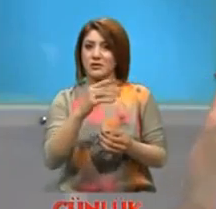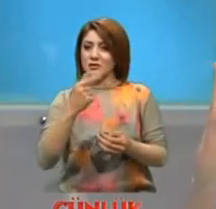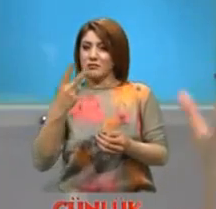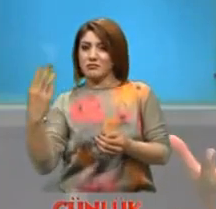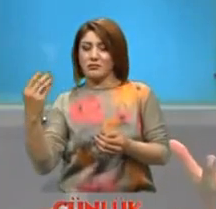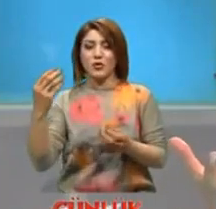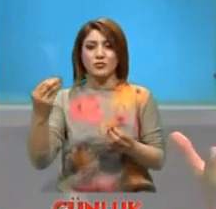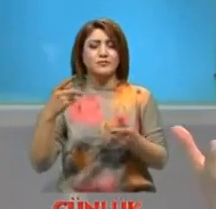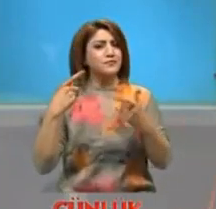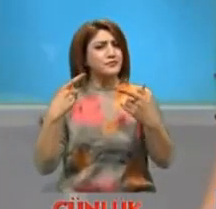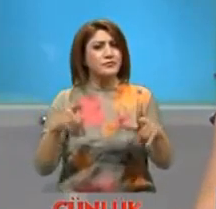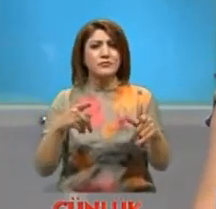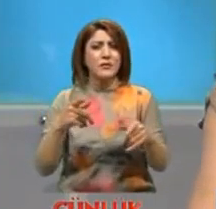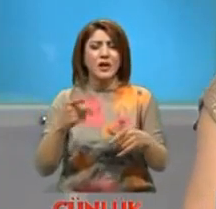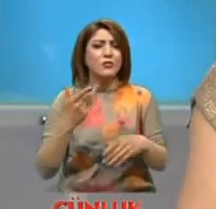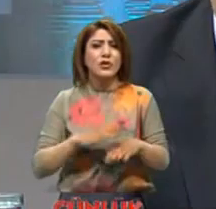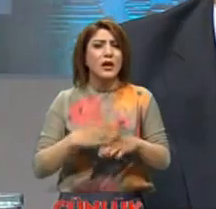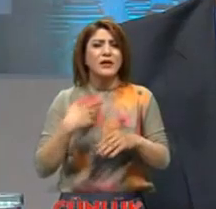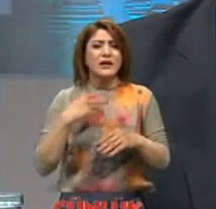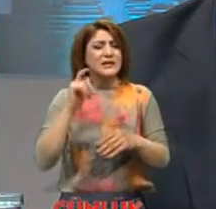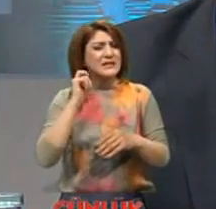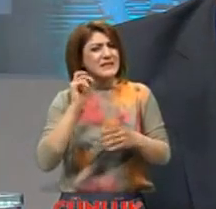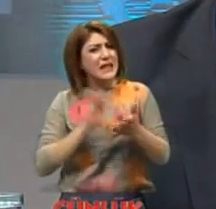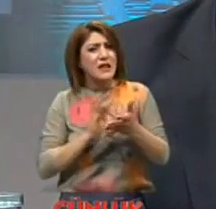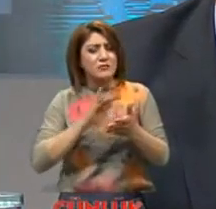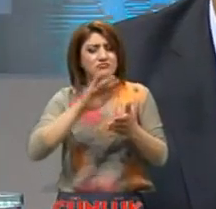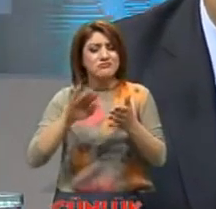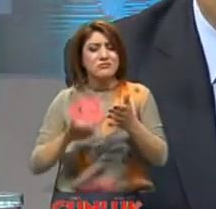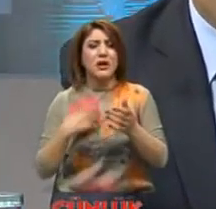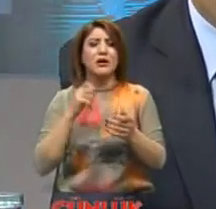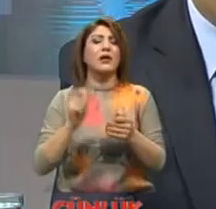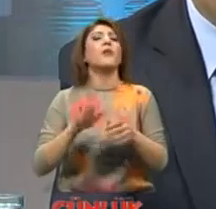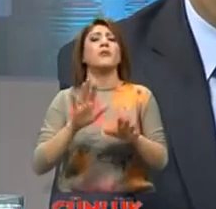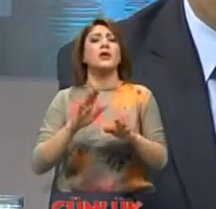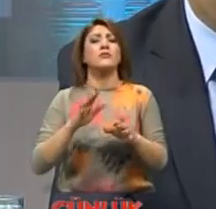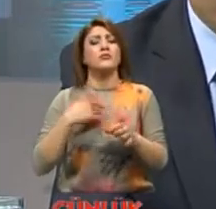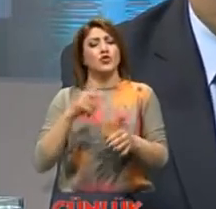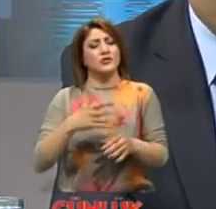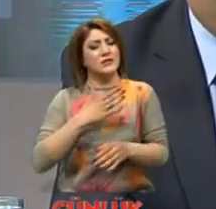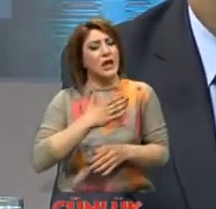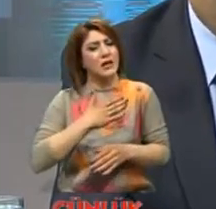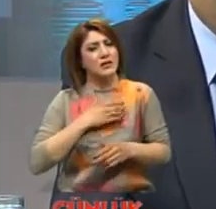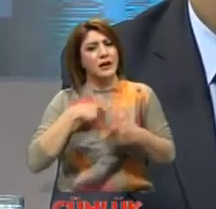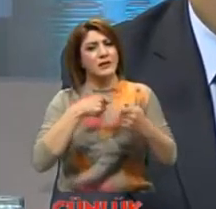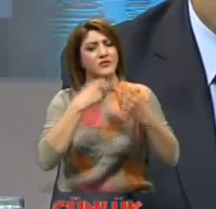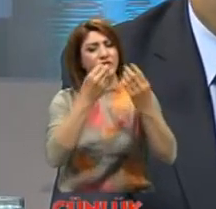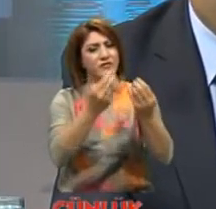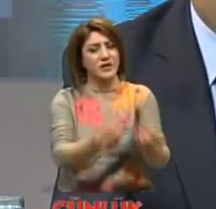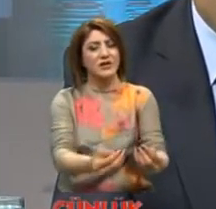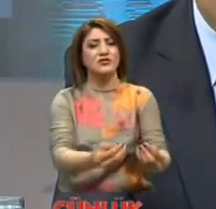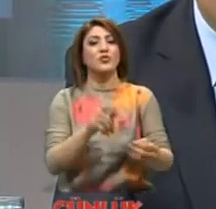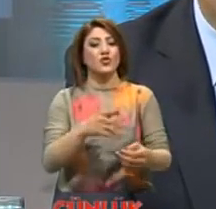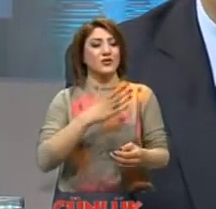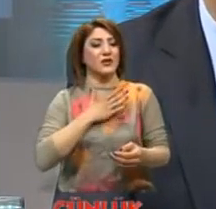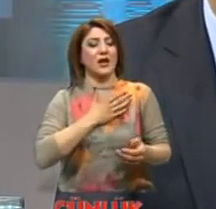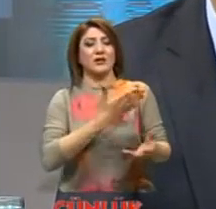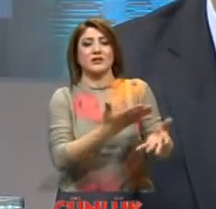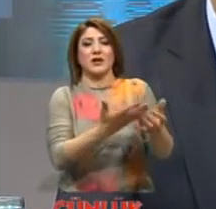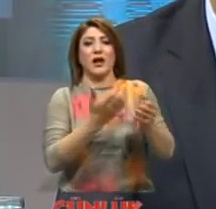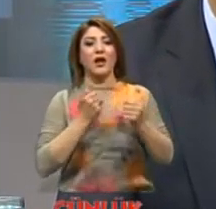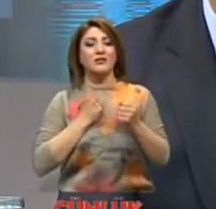burada? Hiç bu cezayı azaltalım, şöyle yapalım demiyoruz. Biz dolaylı olarak bu saygıyı verdiğiniz zaman o saygıyı alan